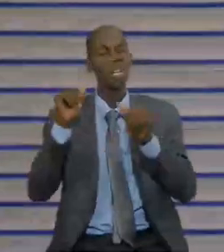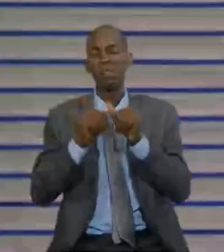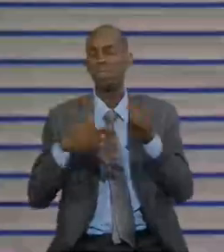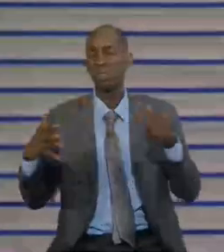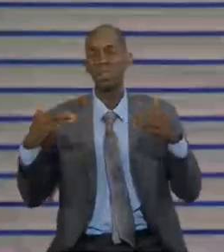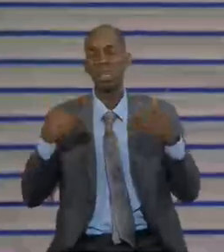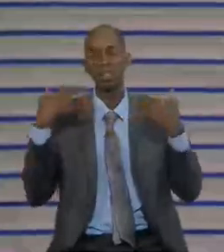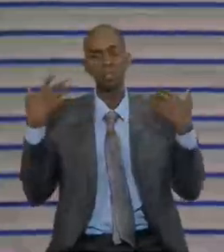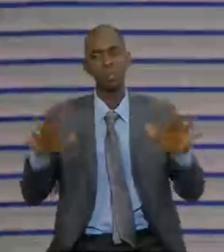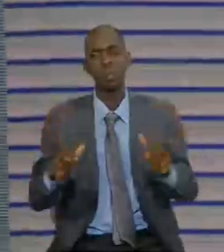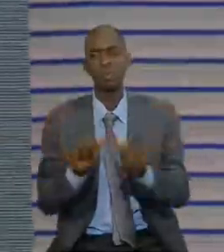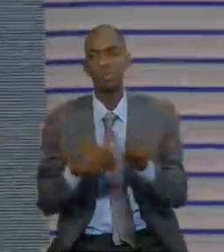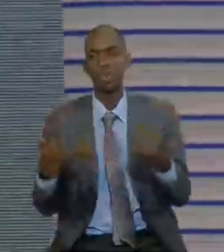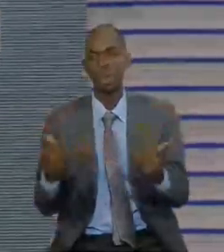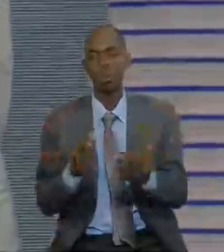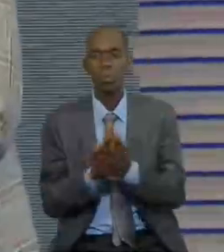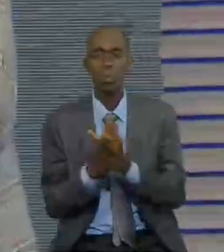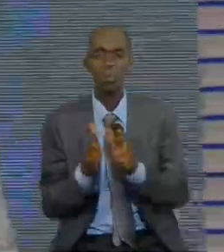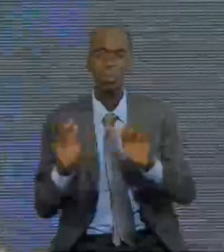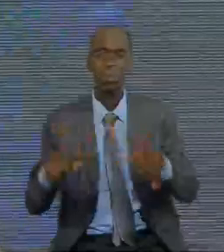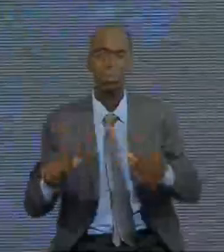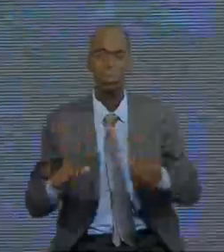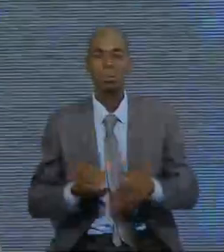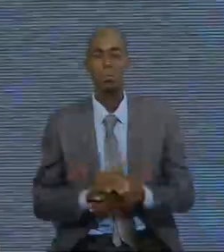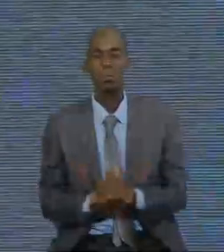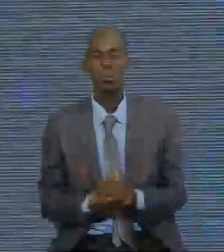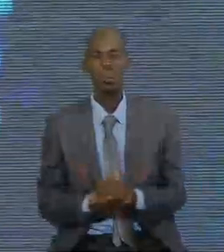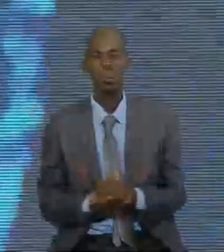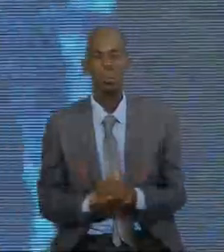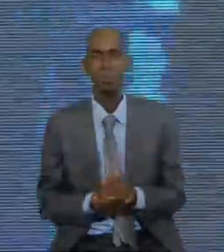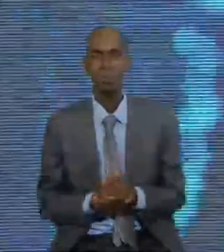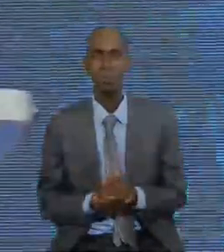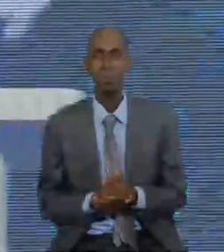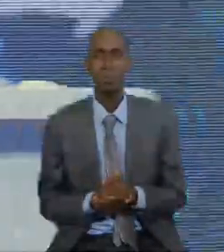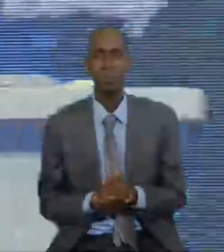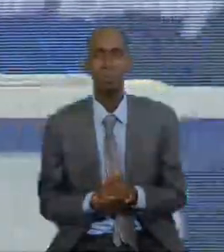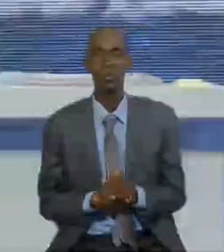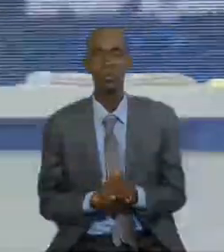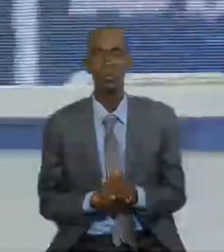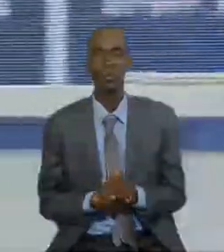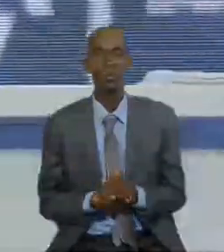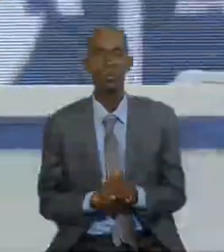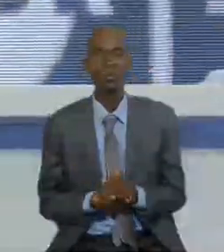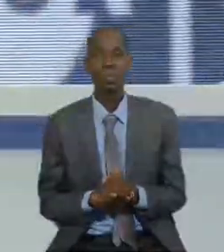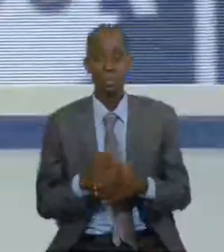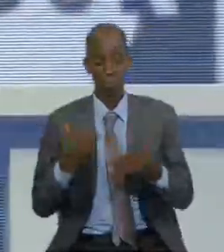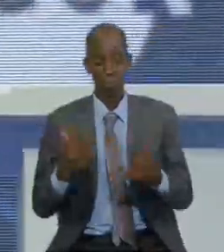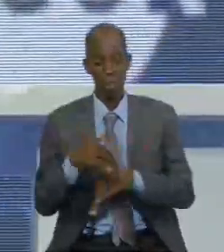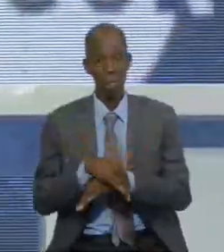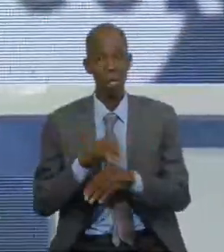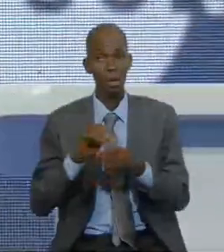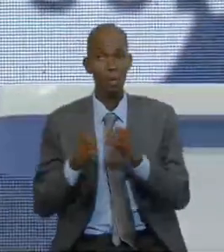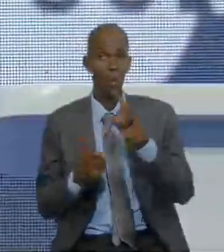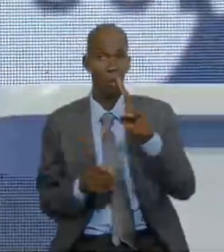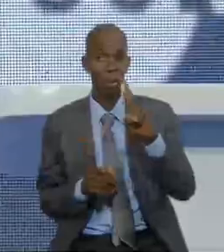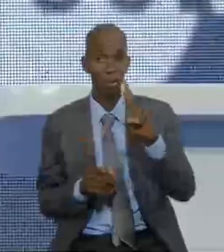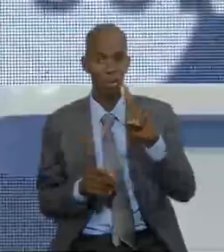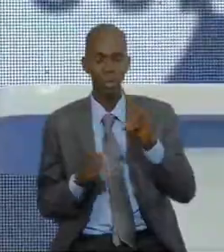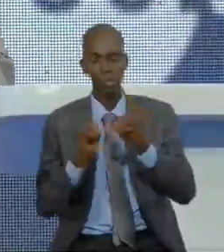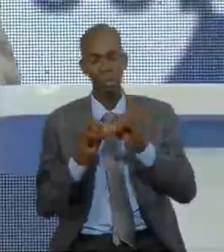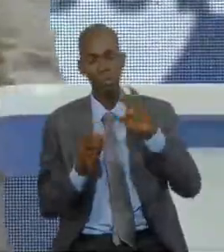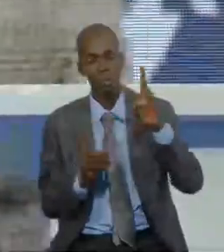et vous savez chaque fois que je veux gravir l'échelle je fais une la première ma deuxième à 3e match premier match